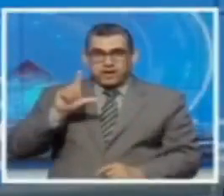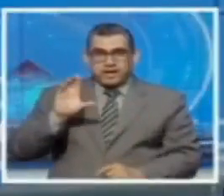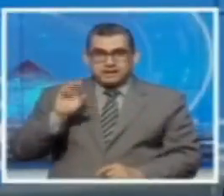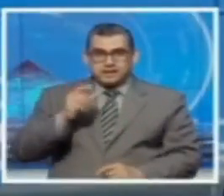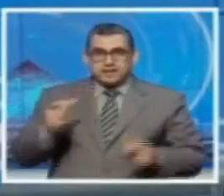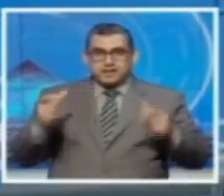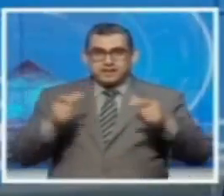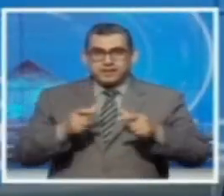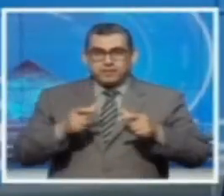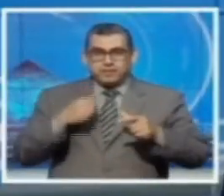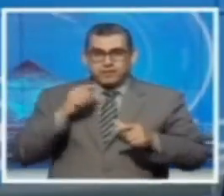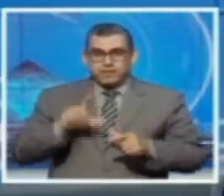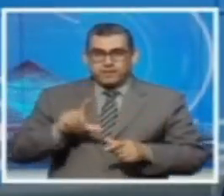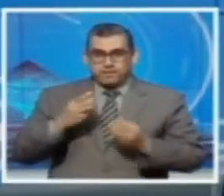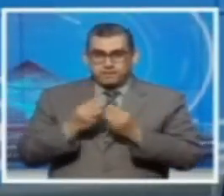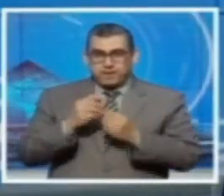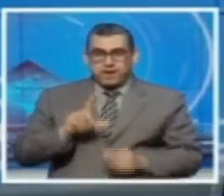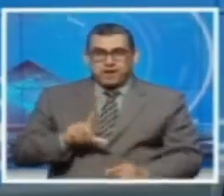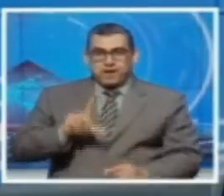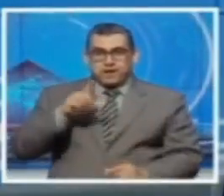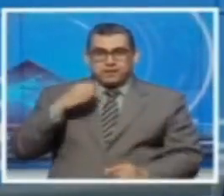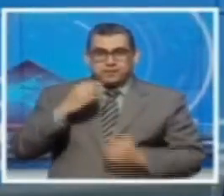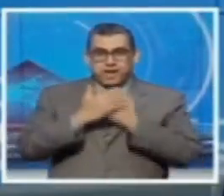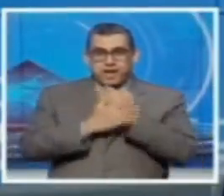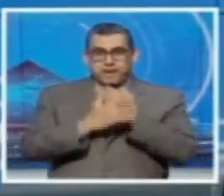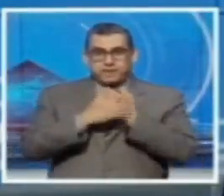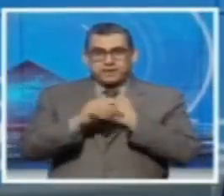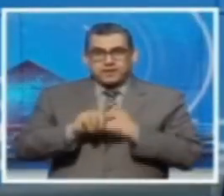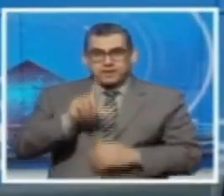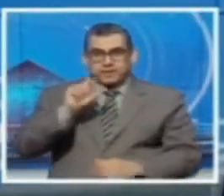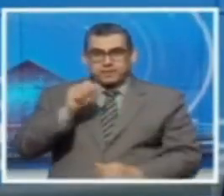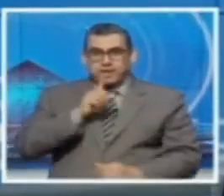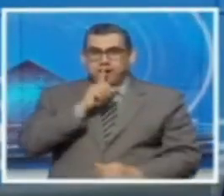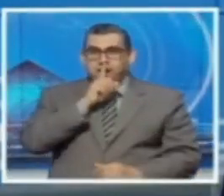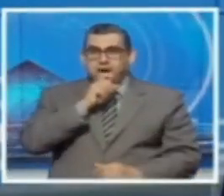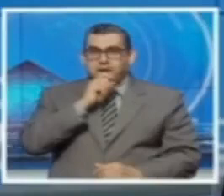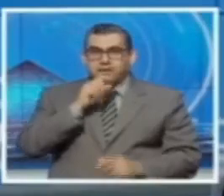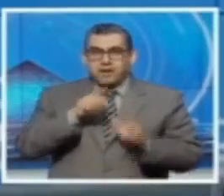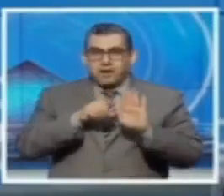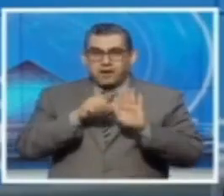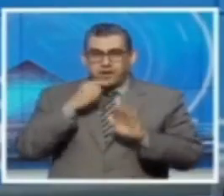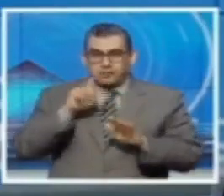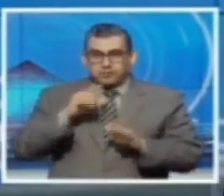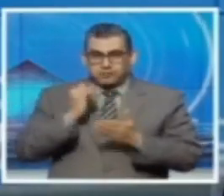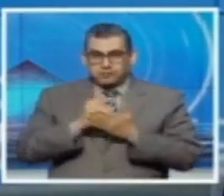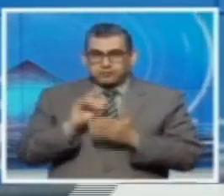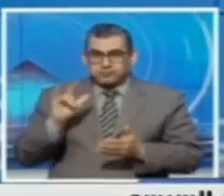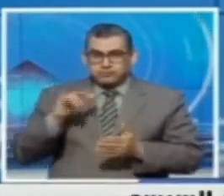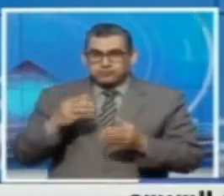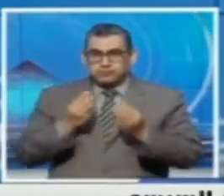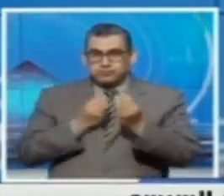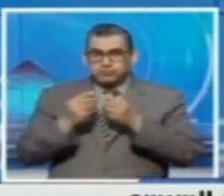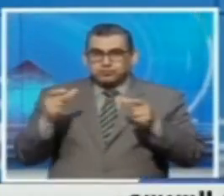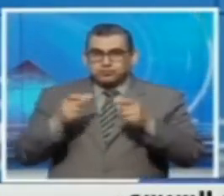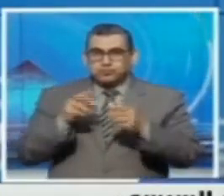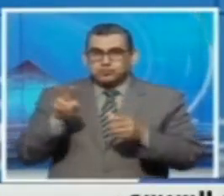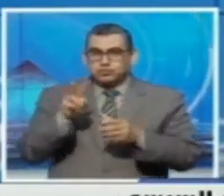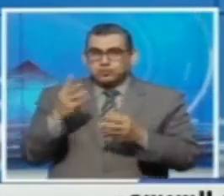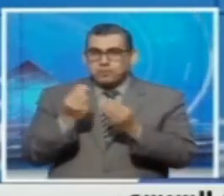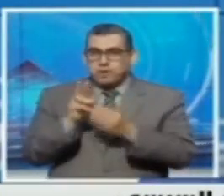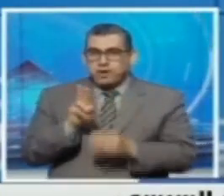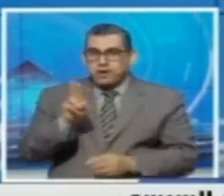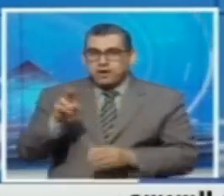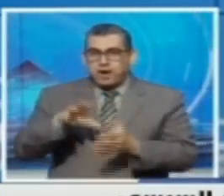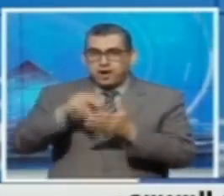عقد الرئيس عبد الفتاح السيسي وسمو الأمير تميم بن حمد آل ثاني أمير دولة قطر جلسة مباحثات منفردة